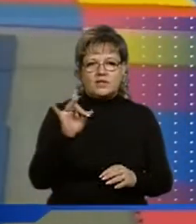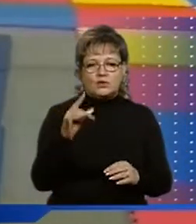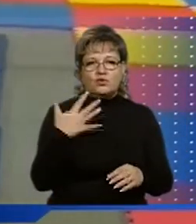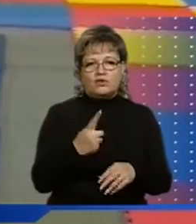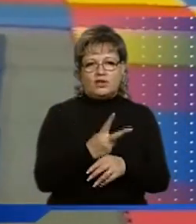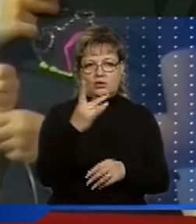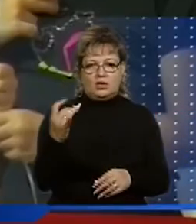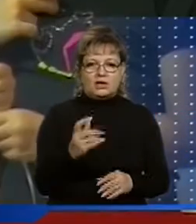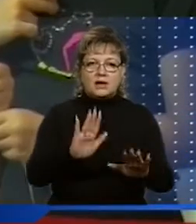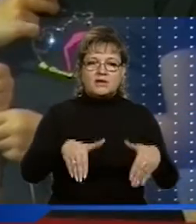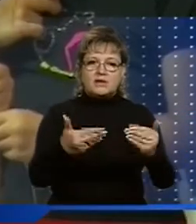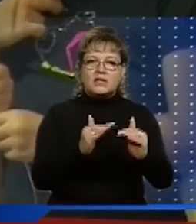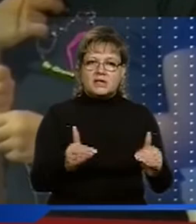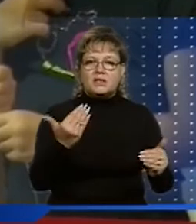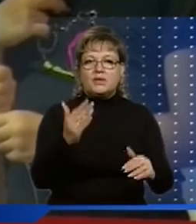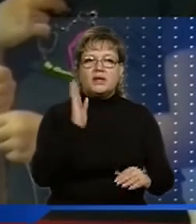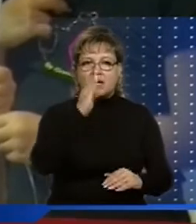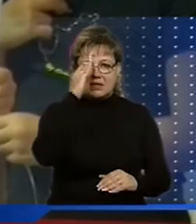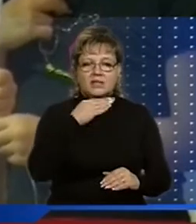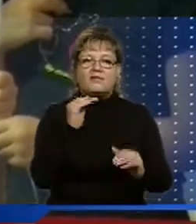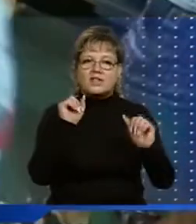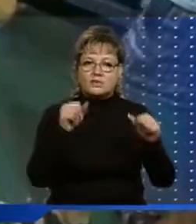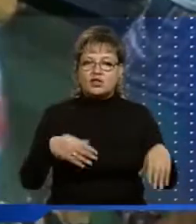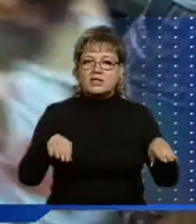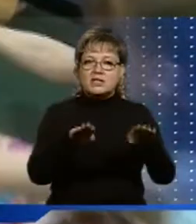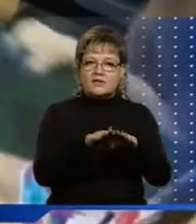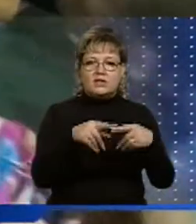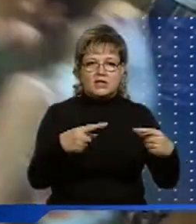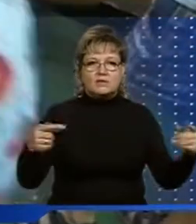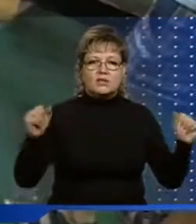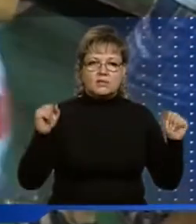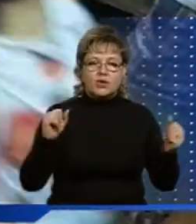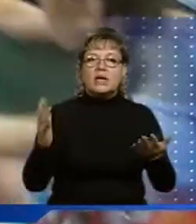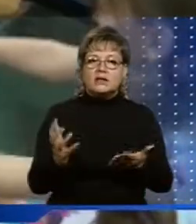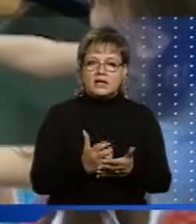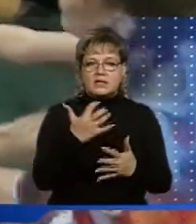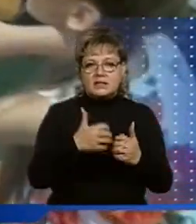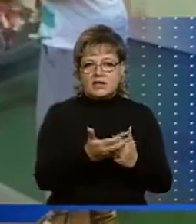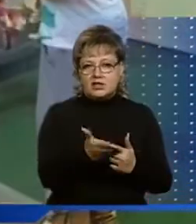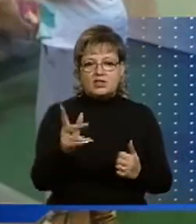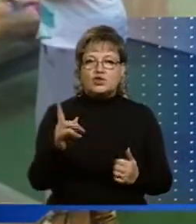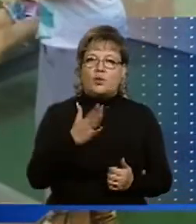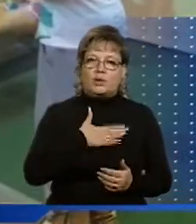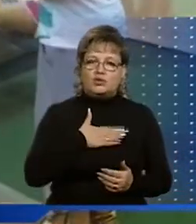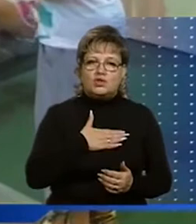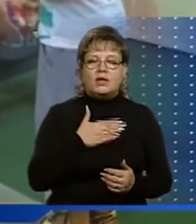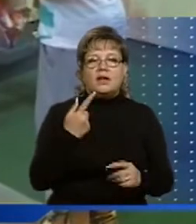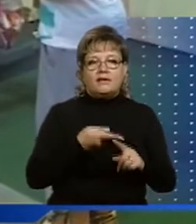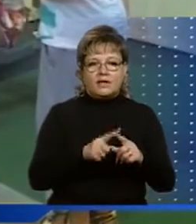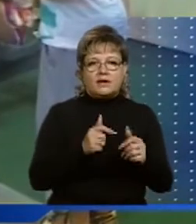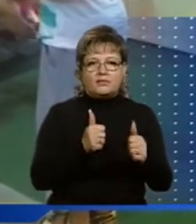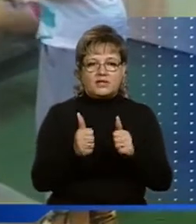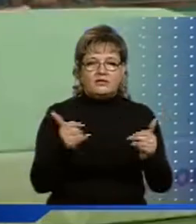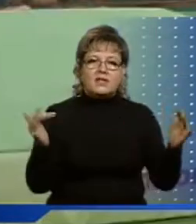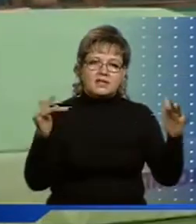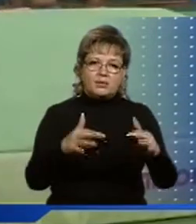во второй раз. И предоставляет детям и их родителям возможность сравнить различные виды спорта и найти среди них тот, что по душе. В этом году фестиваль